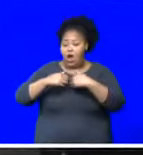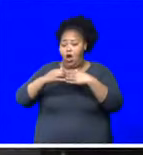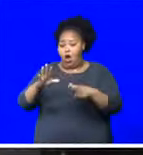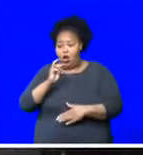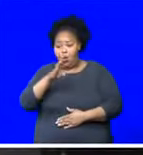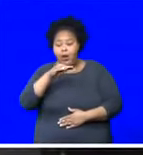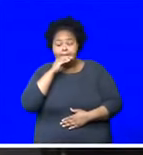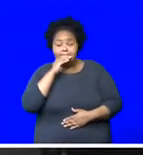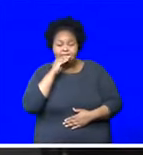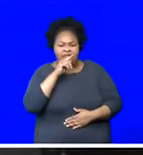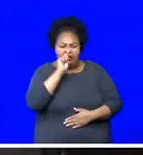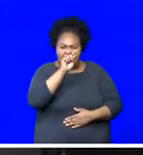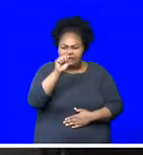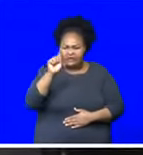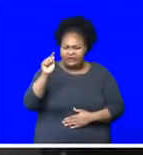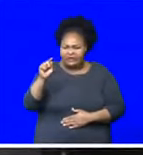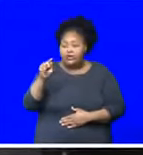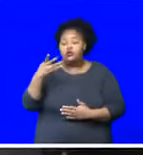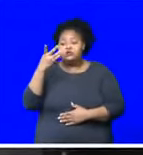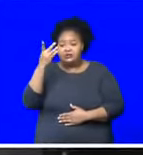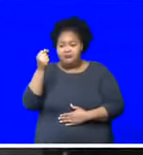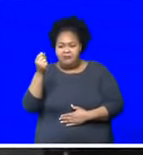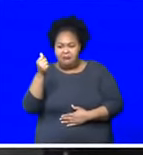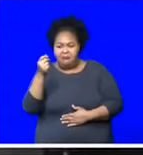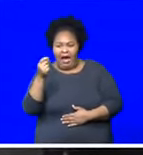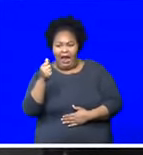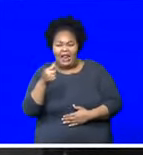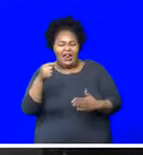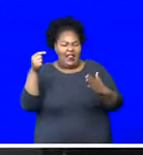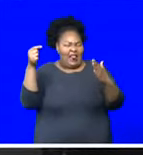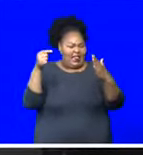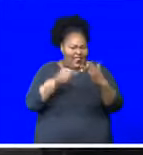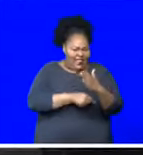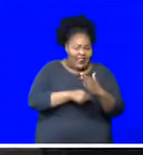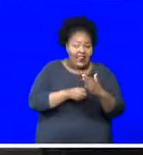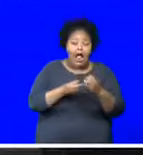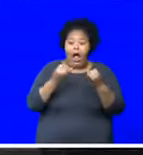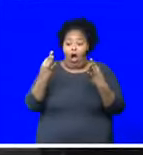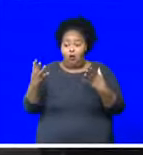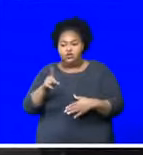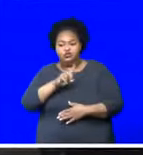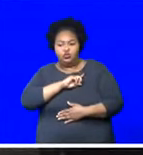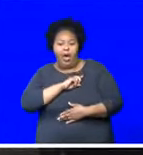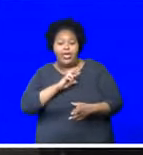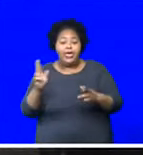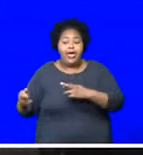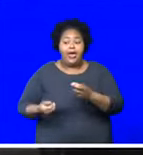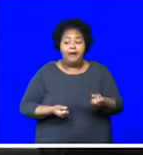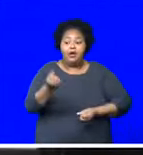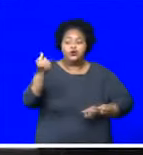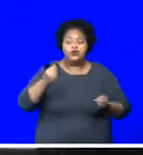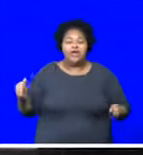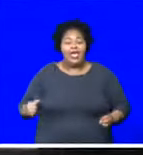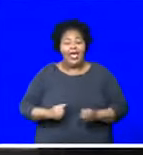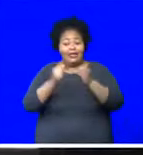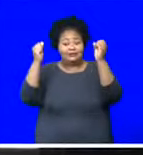kahle letindleko letisilahlekelako ngato letehlakalo letiba